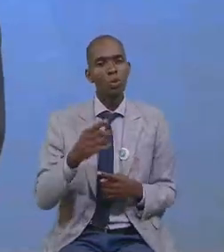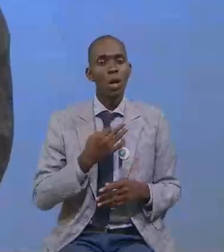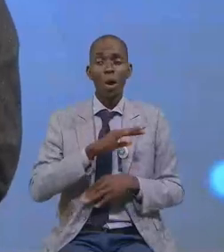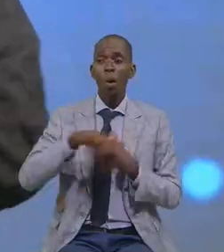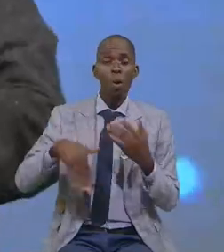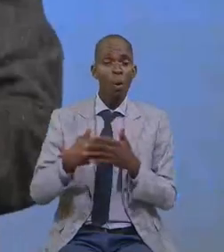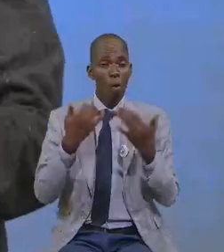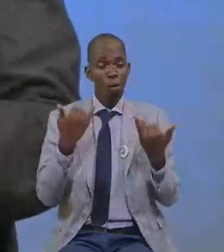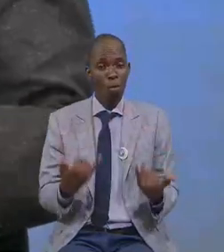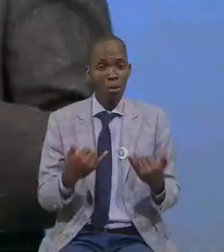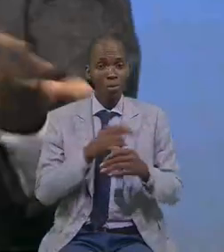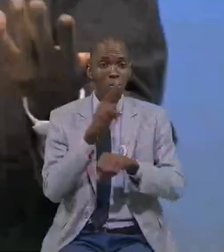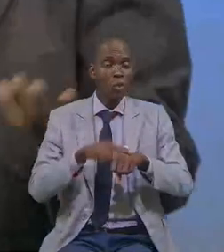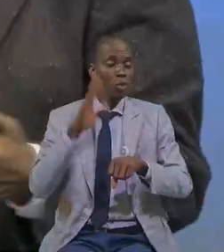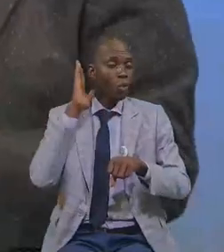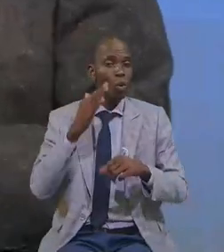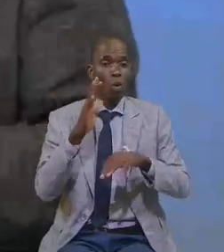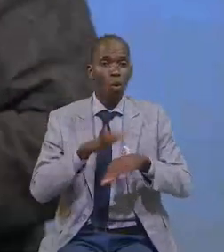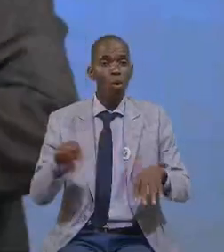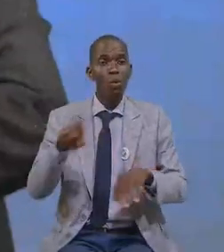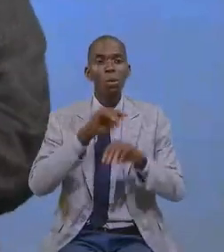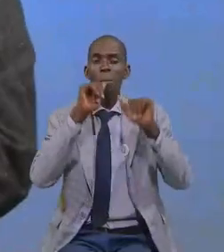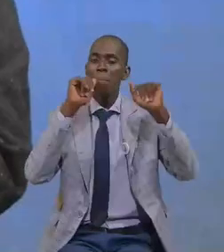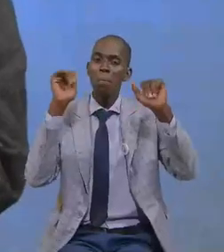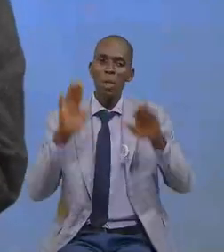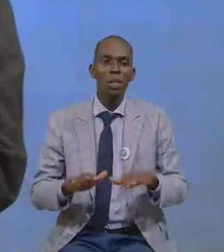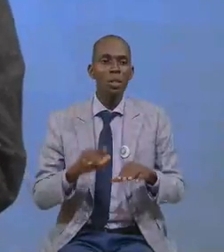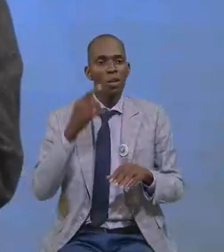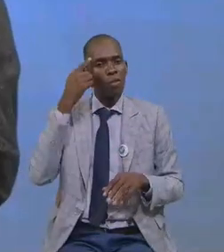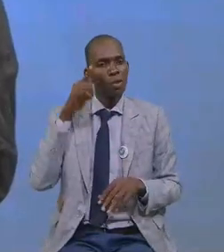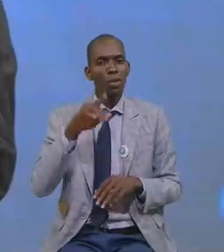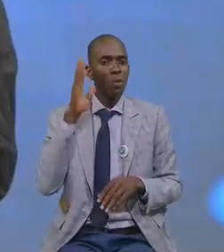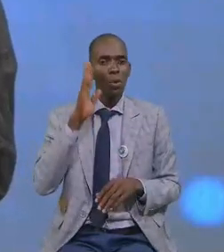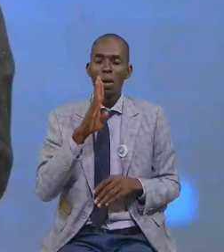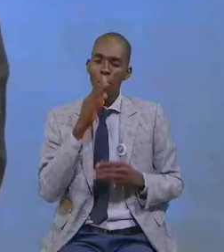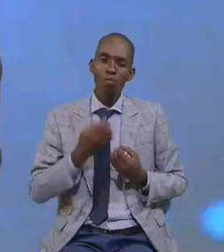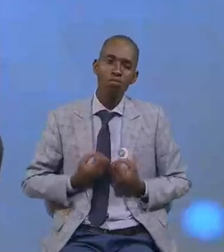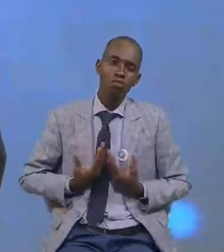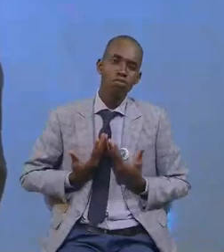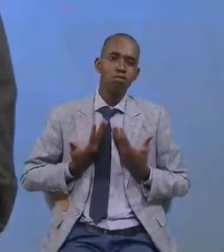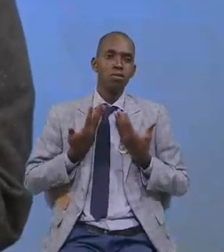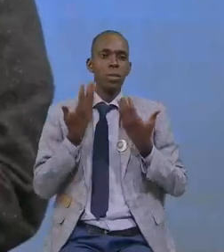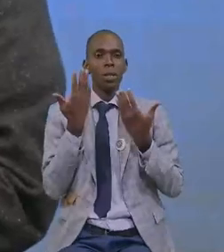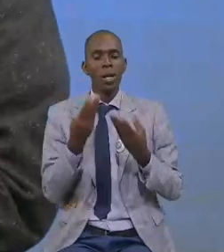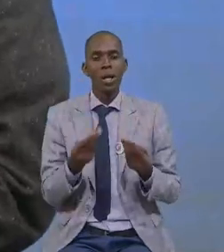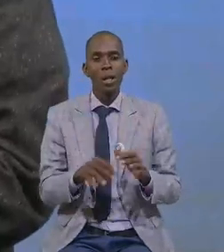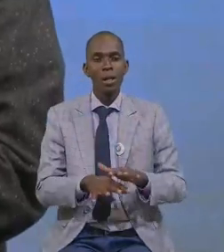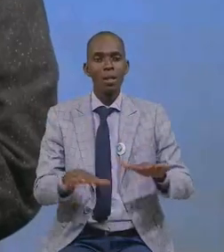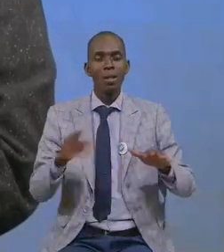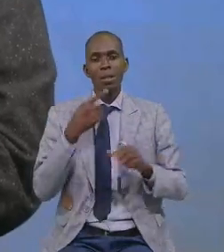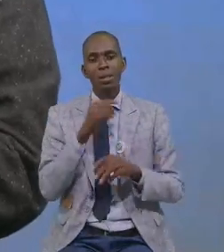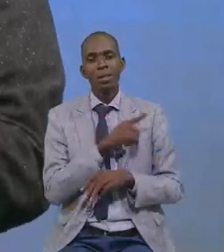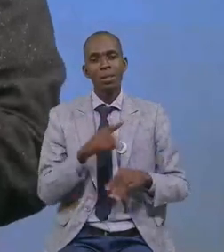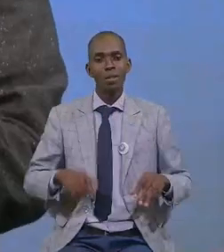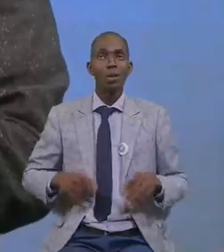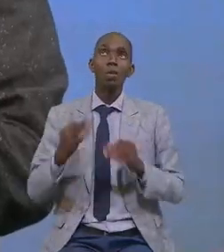vous diront heureux, car vous serez un pays de délices, dit l'Éternel